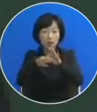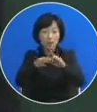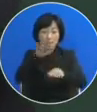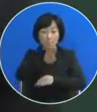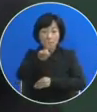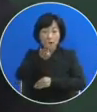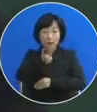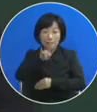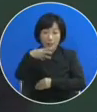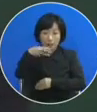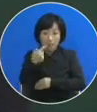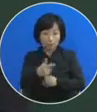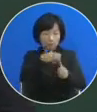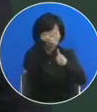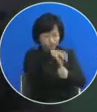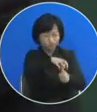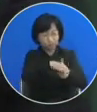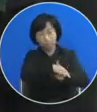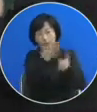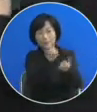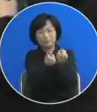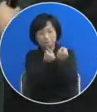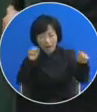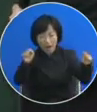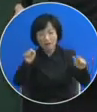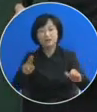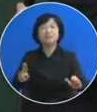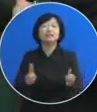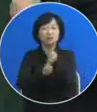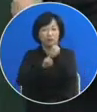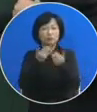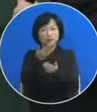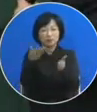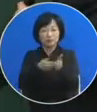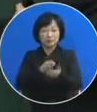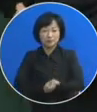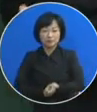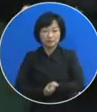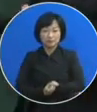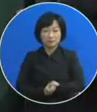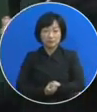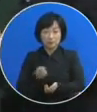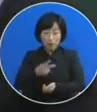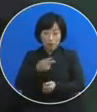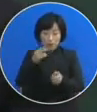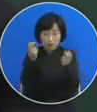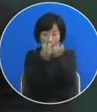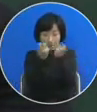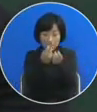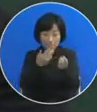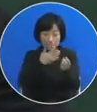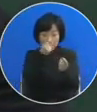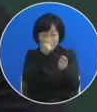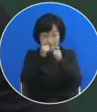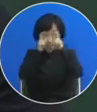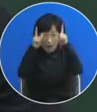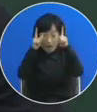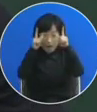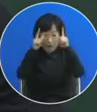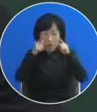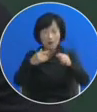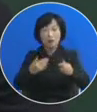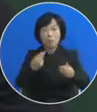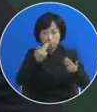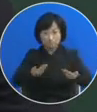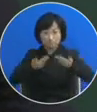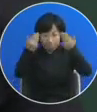verse 14, and God raised the works of Exodus from Babylon. 성경 보세요. Look at the Bible. 이 방법을 알고 생을 건 사람 통해서 하나님은